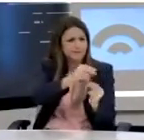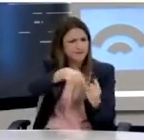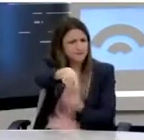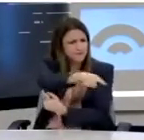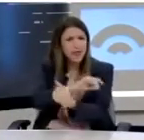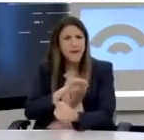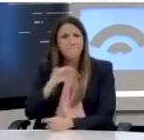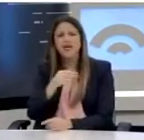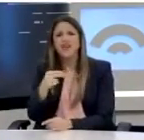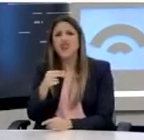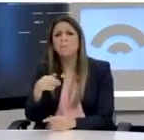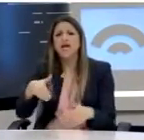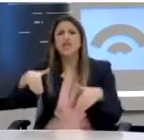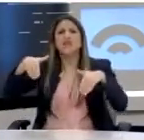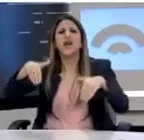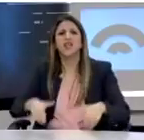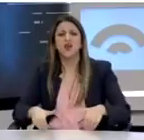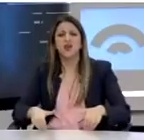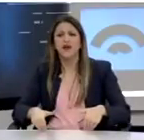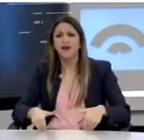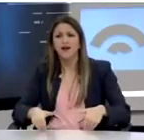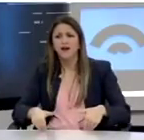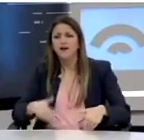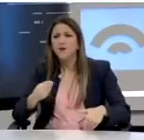Ακόμα και για το θέμα της ηθαγένειας στα διαβατήρια.